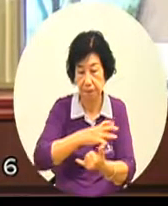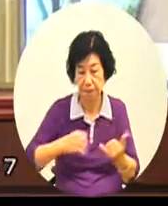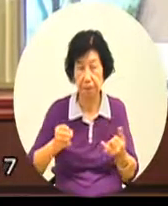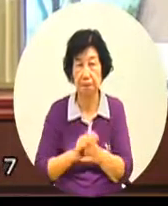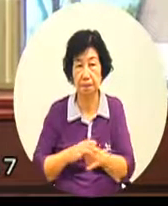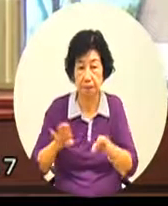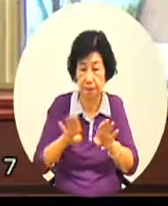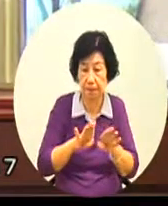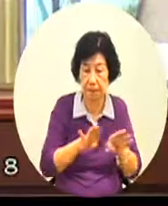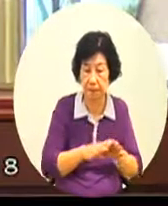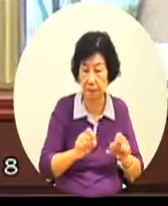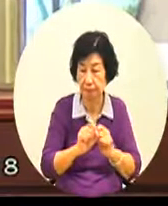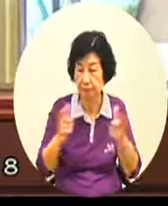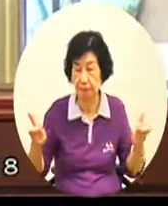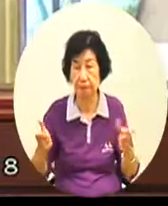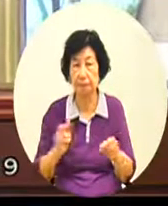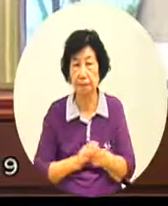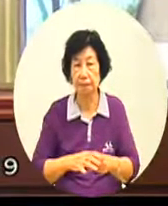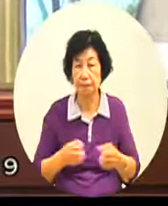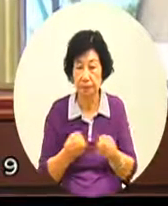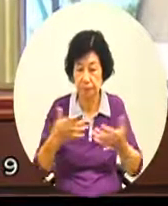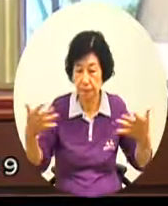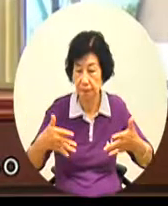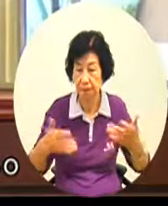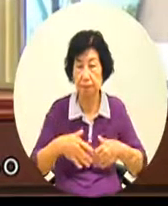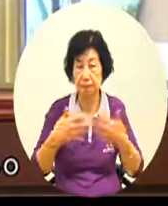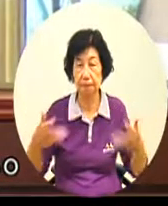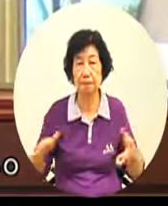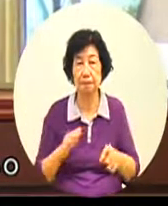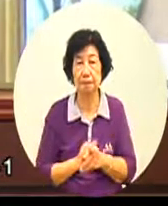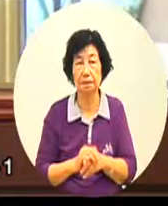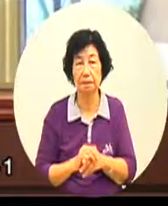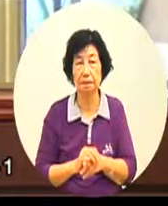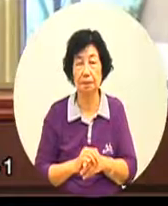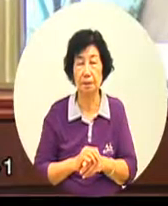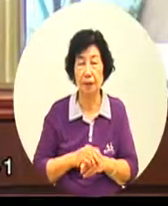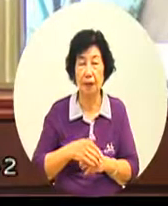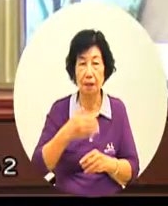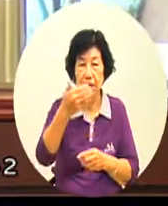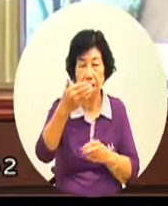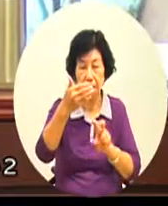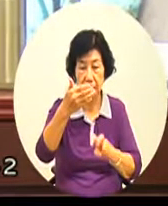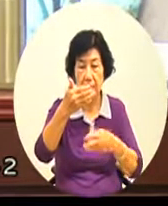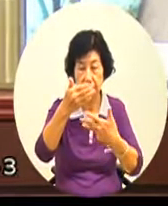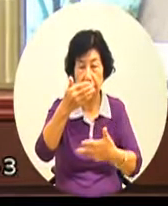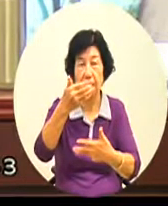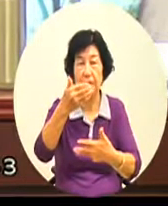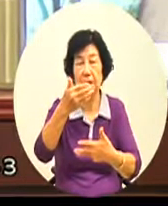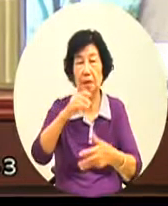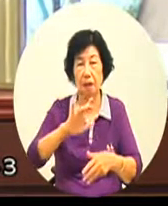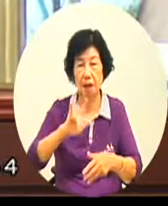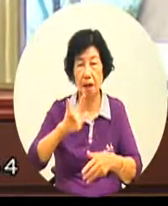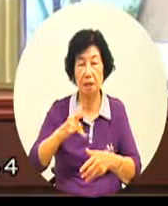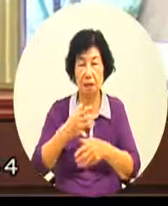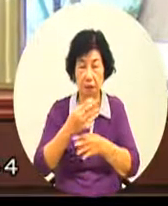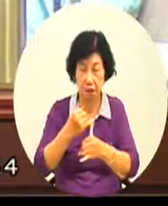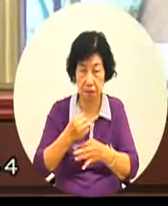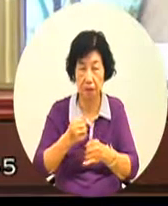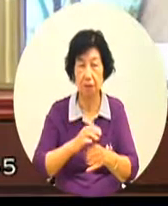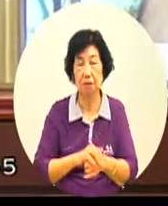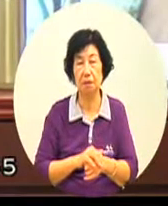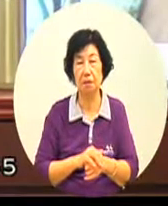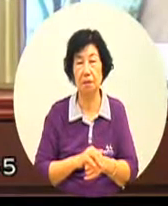有导生衍生很多的问题，像我们以九二八啦教师节为例好了，其实有很多并不是